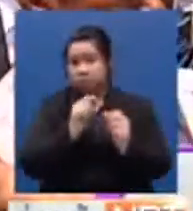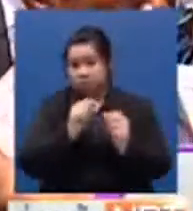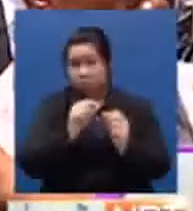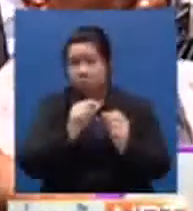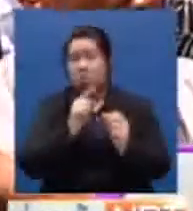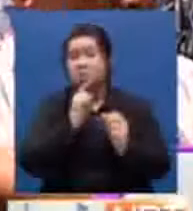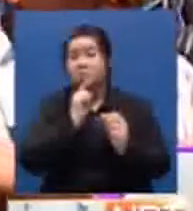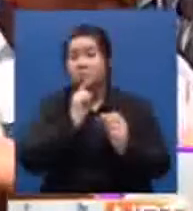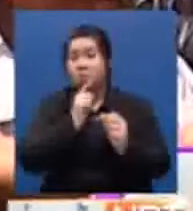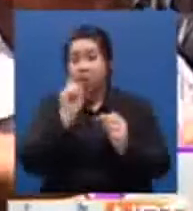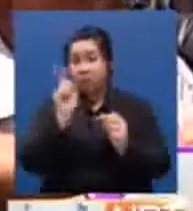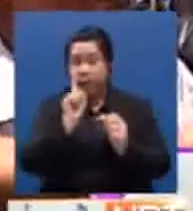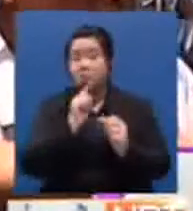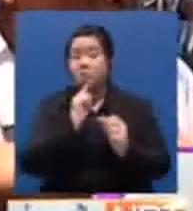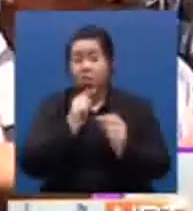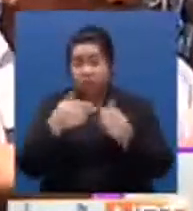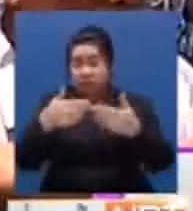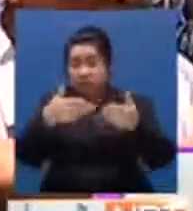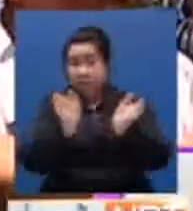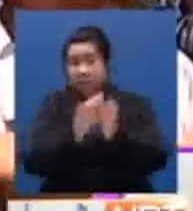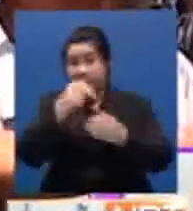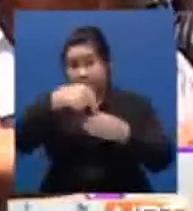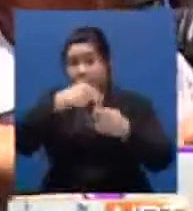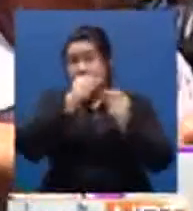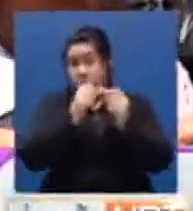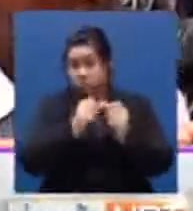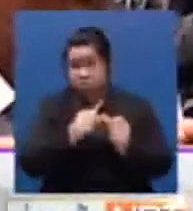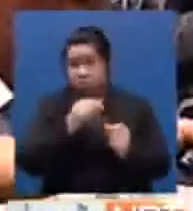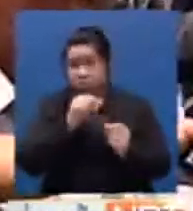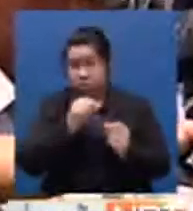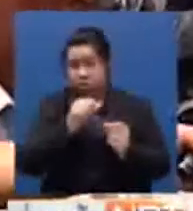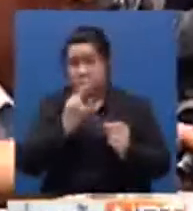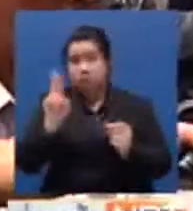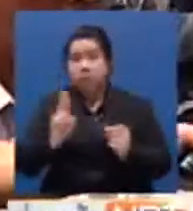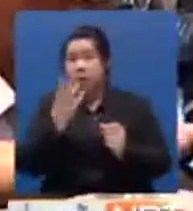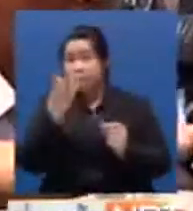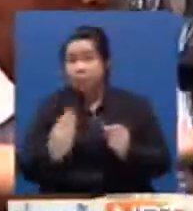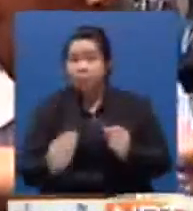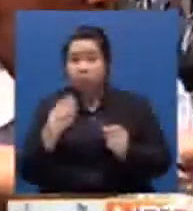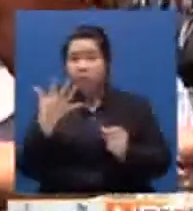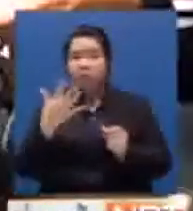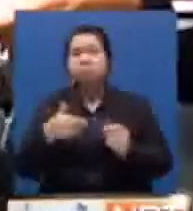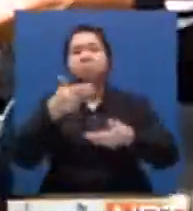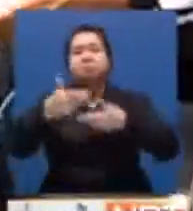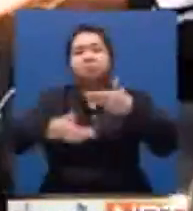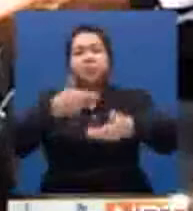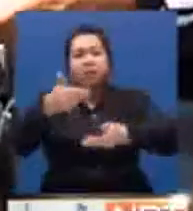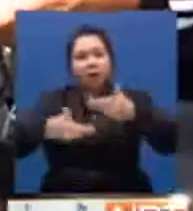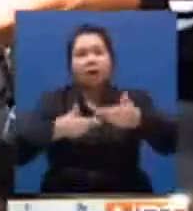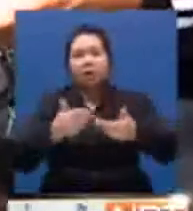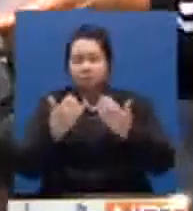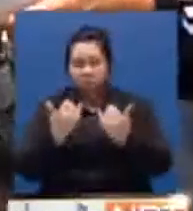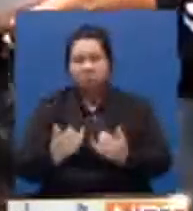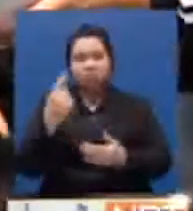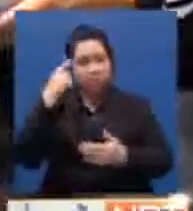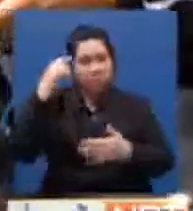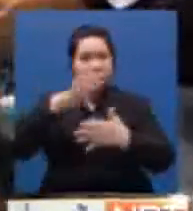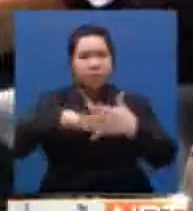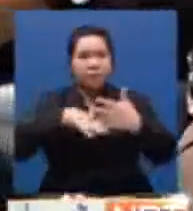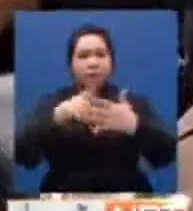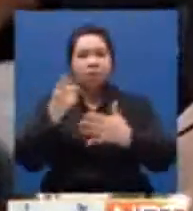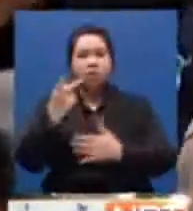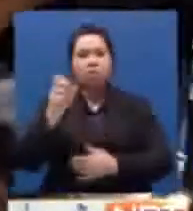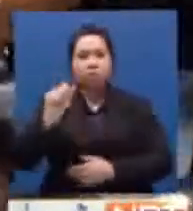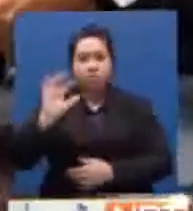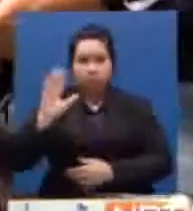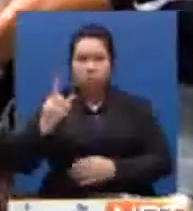ที่เขาคงค้างหรือเขาใช้ไม่หมดเนี่ยเขาก็ขายนโยบายของทางคสช.เนี่ย